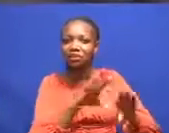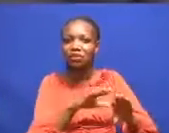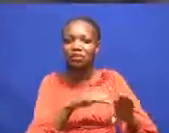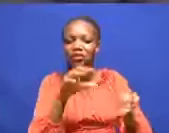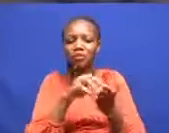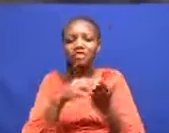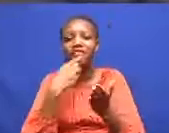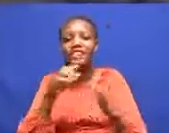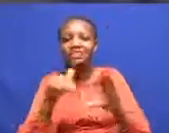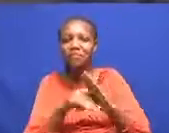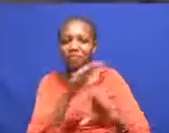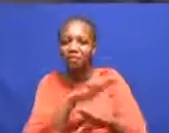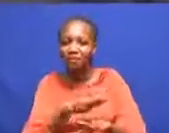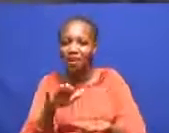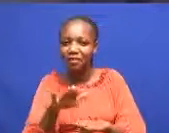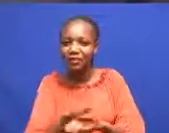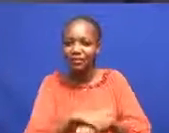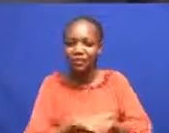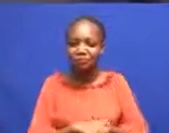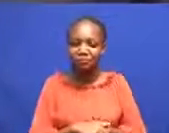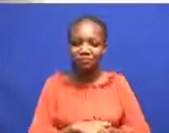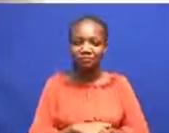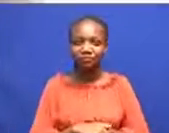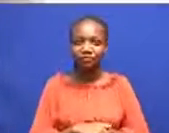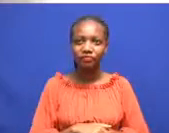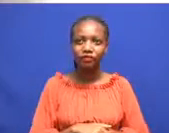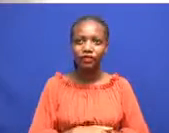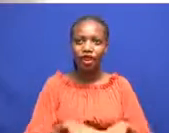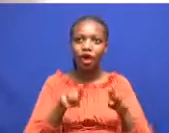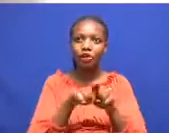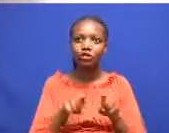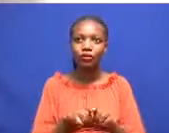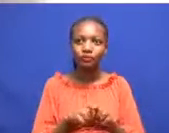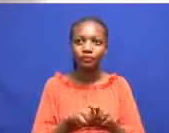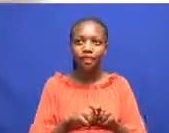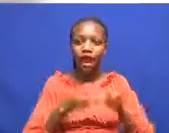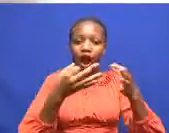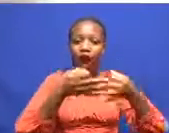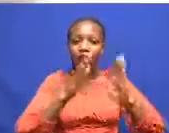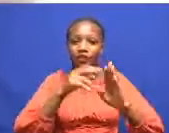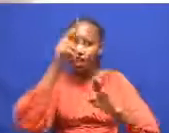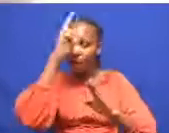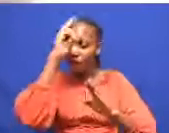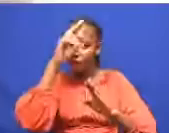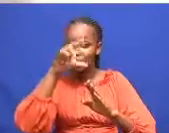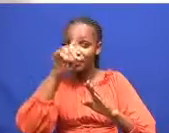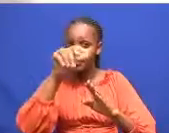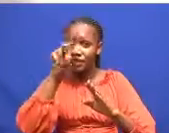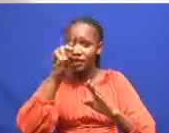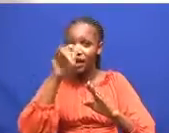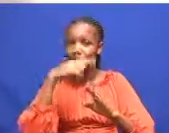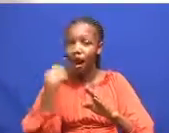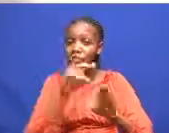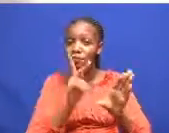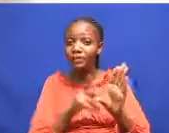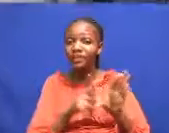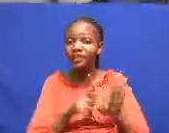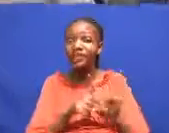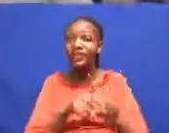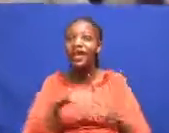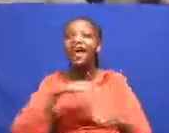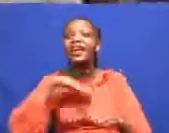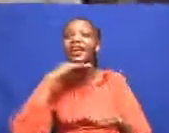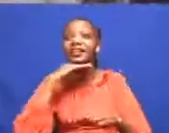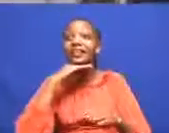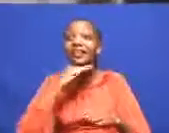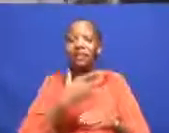cha sirisia kwingineko afisa wa polisi Dunkan NEMA aliyehusika katika mauaji ya kijana Hussein